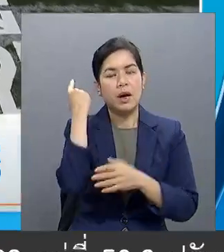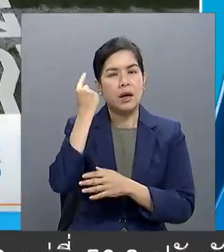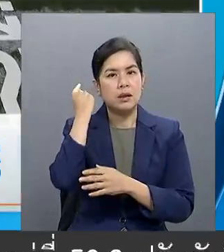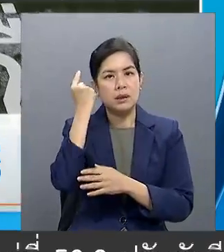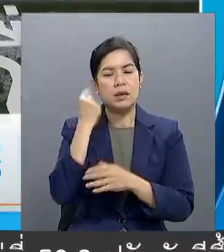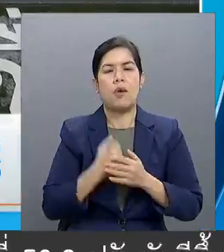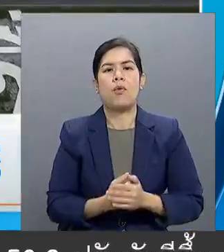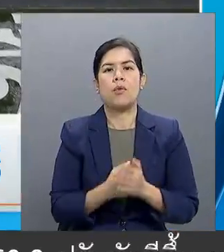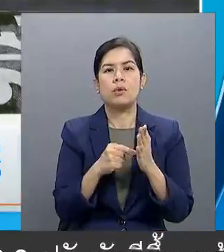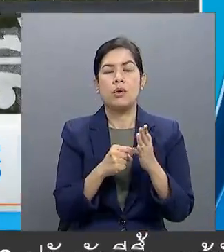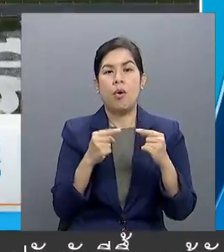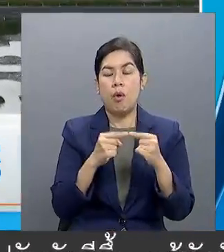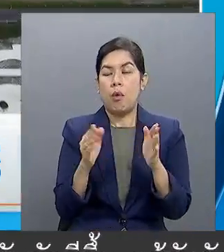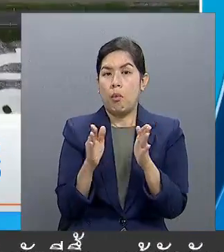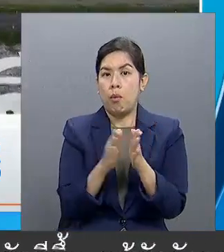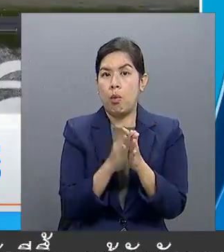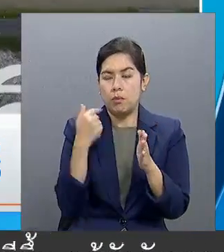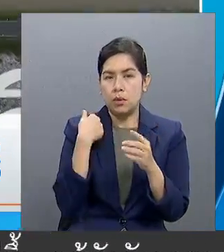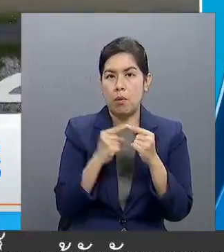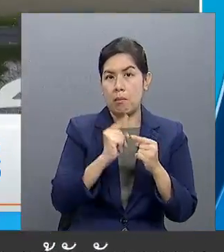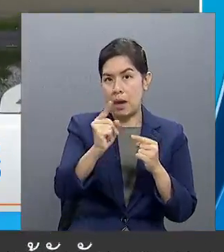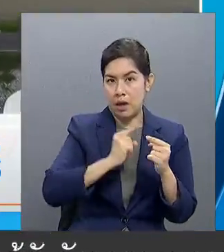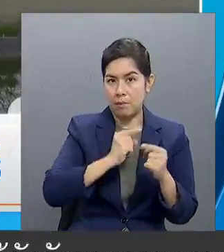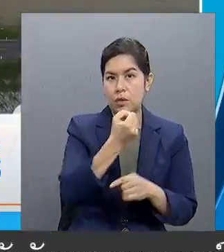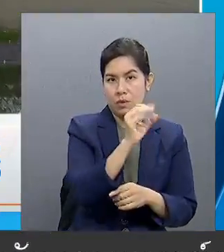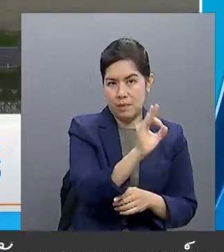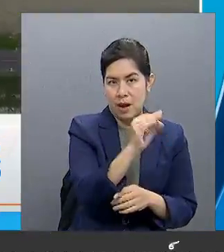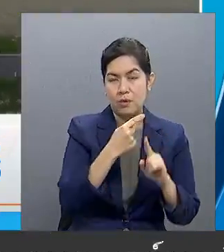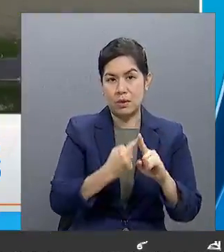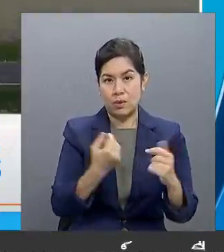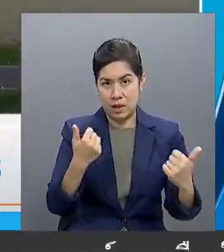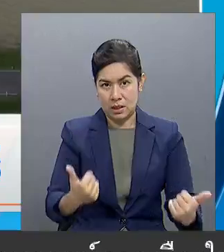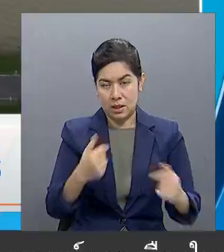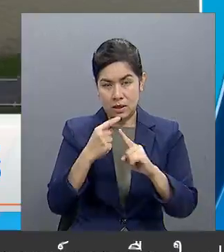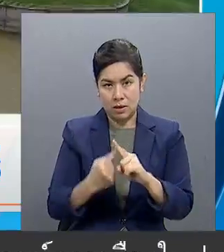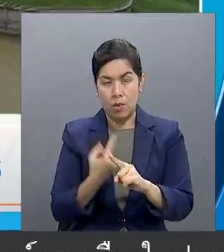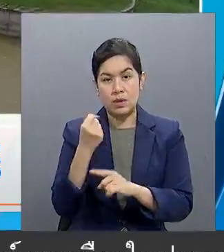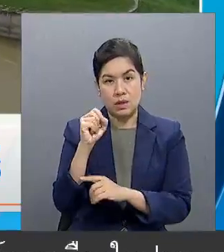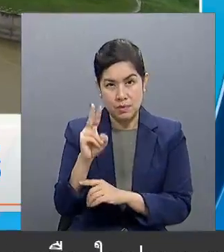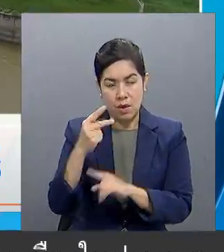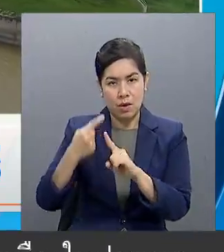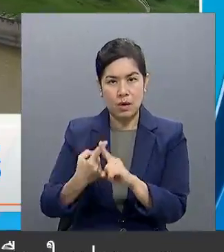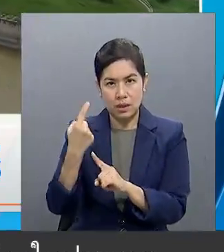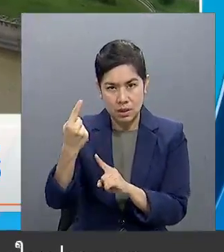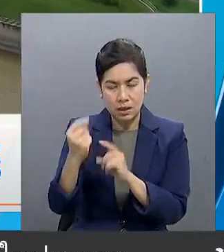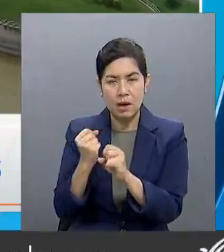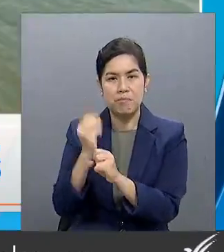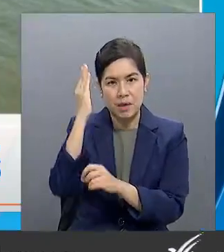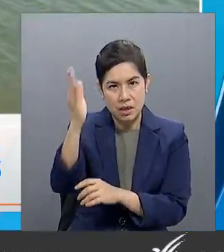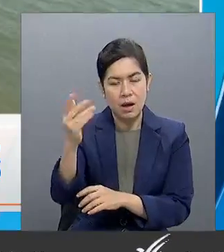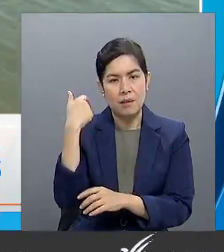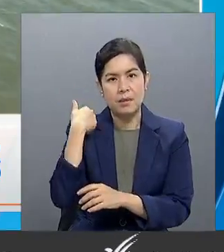เที่ยวตลอดเดือนนี้เดือนหน้าและเดือนมกราคม19วันด้วยกันคุณผู้ชมครับเดือนพฤศจิกาย